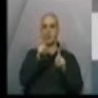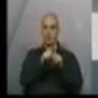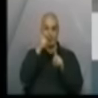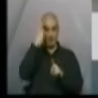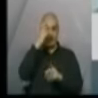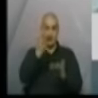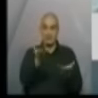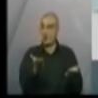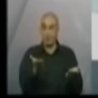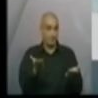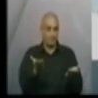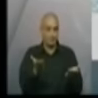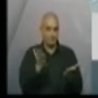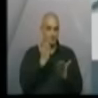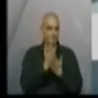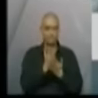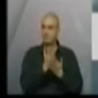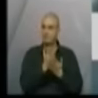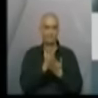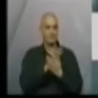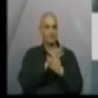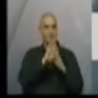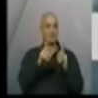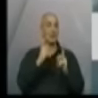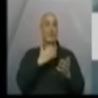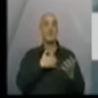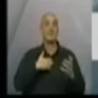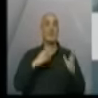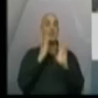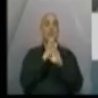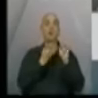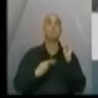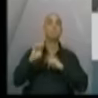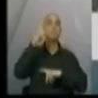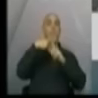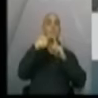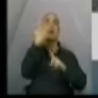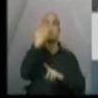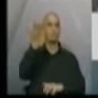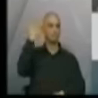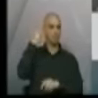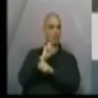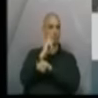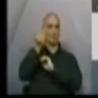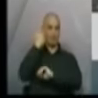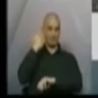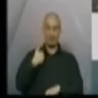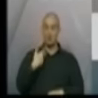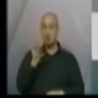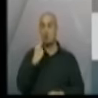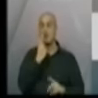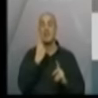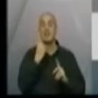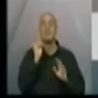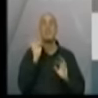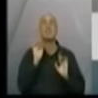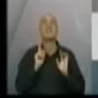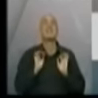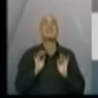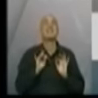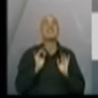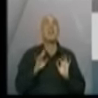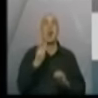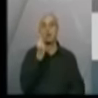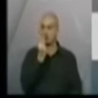רעיון ש שהקפיץ את קומת נפגעת ר פי חמש מאשר התקופה שלפניו שעלה לנו מעל טריליון שקל עד היום